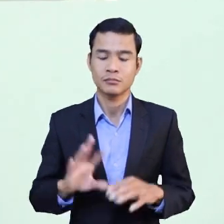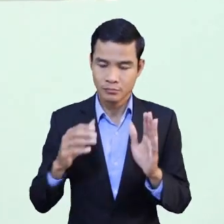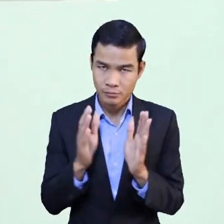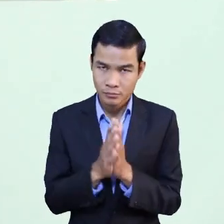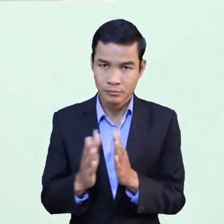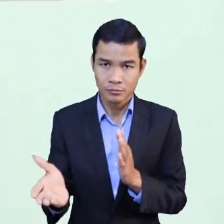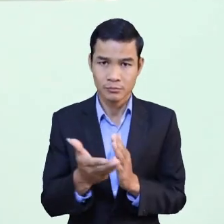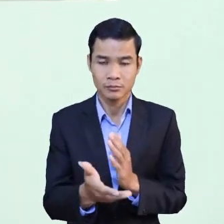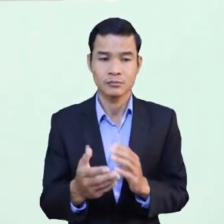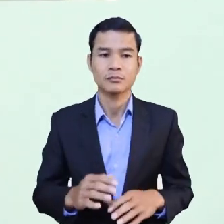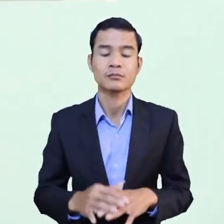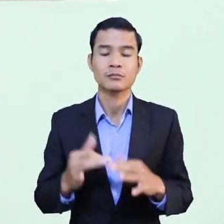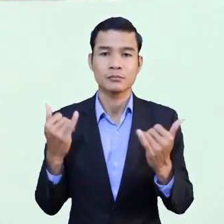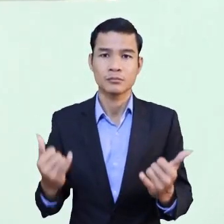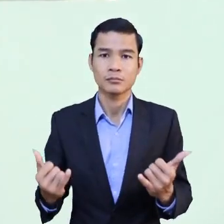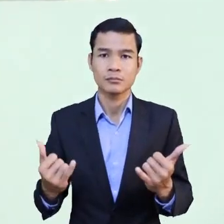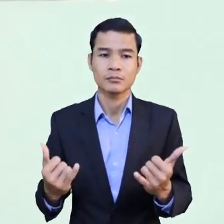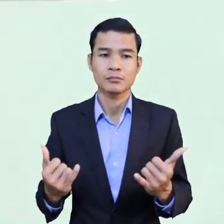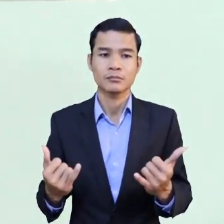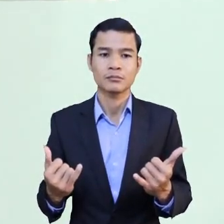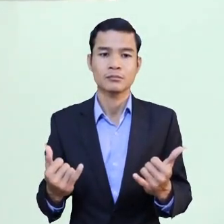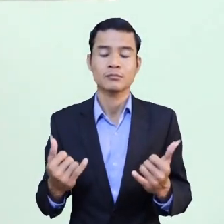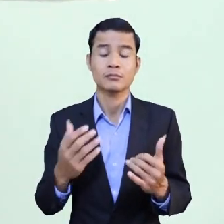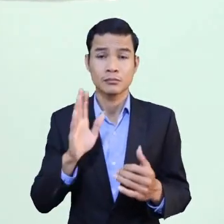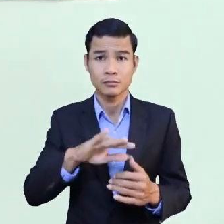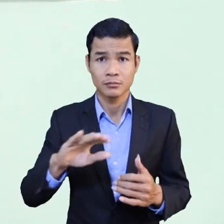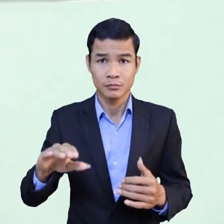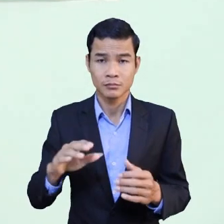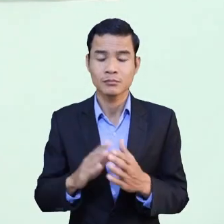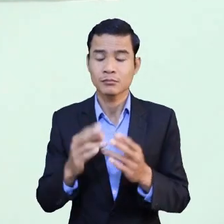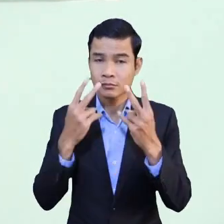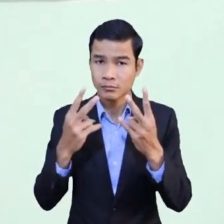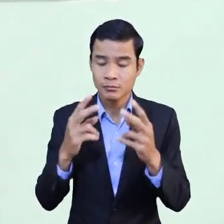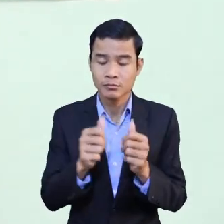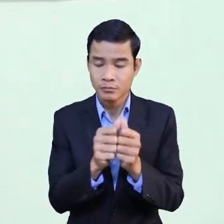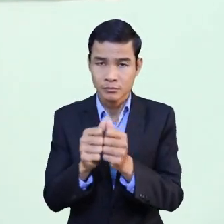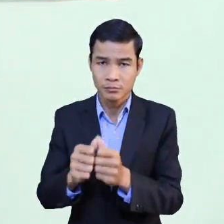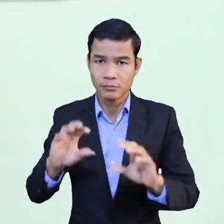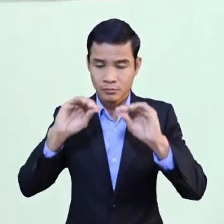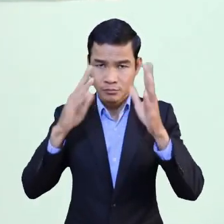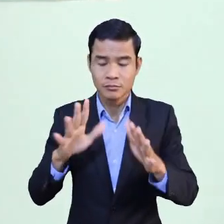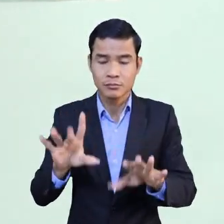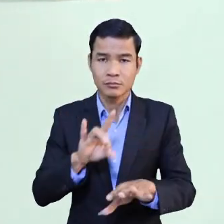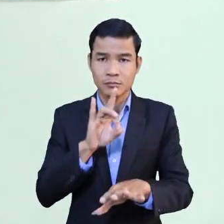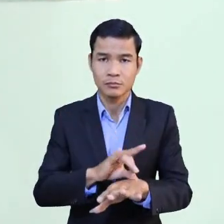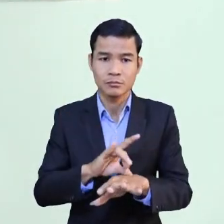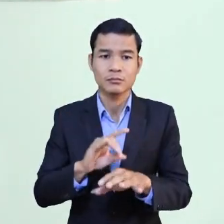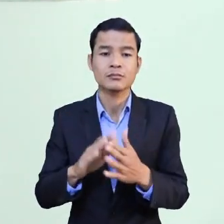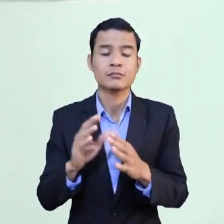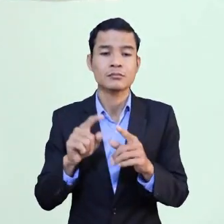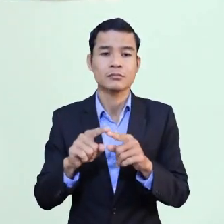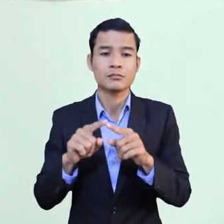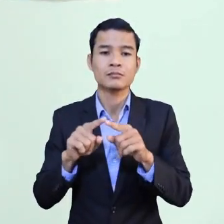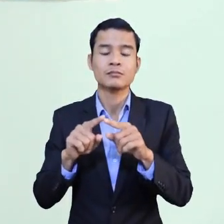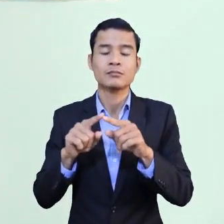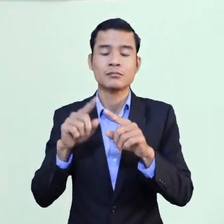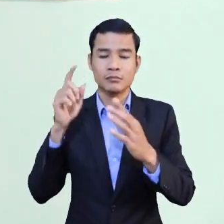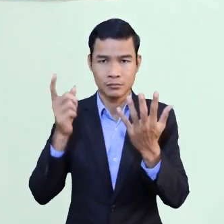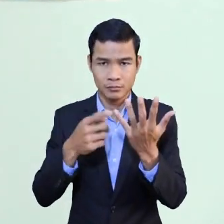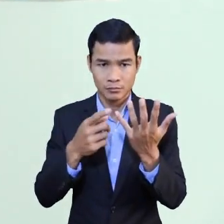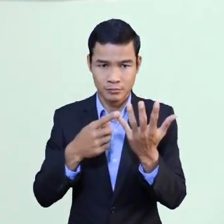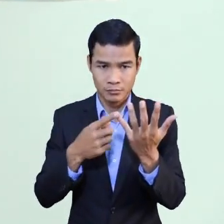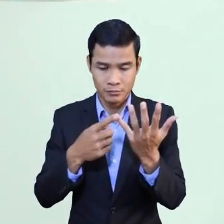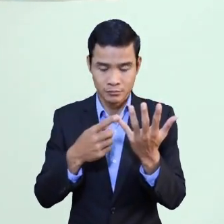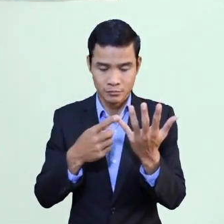ចាអរគុណចាអញ្ចឹងគឺយើងផ្ទៀងផ្ទាត់ជាមួយអ្នកគ្រូអ្នកគ្រូចង្អុលដៃដាក់ឲ្យចាំស្រៈអេ